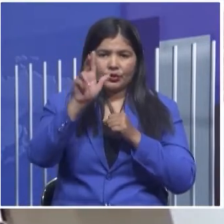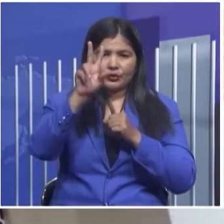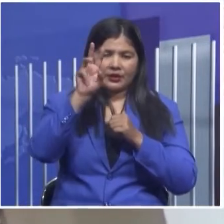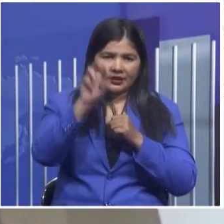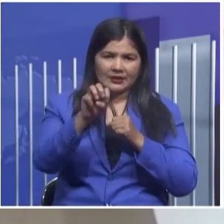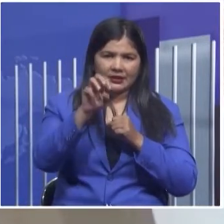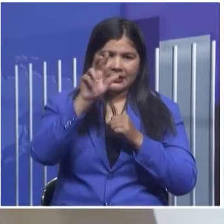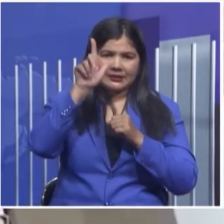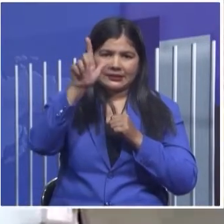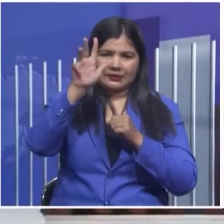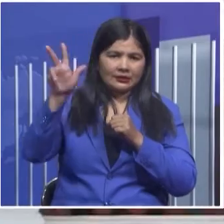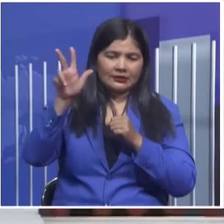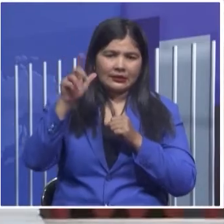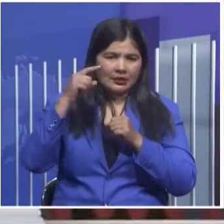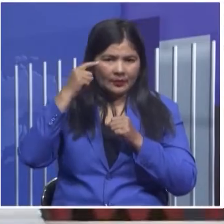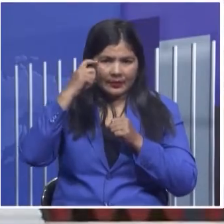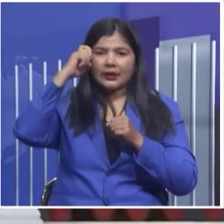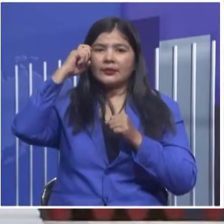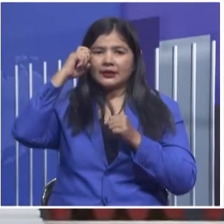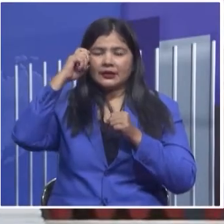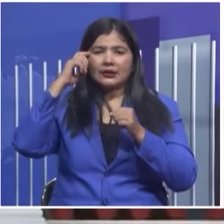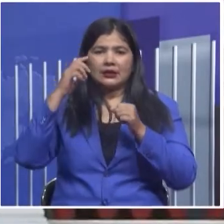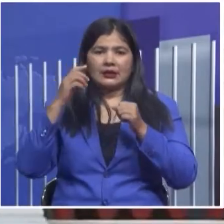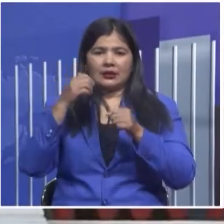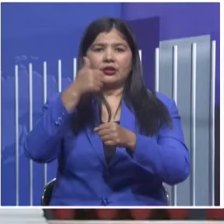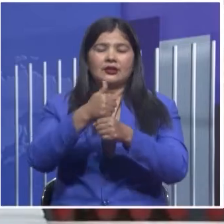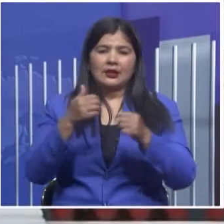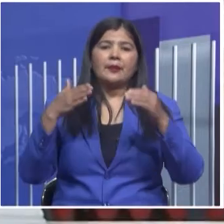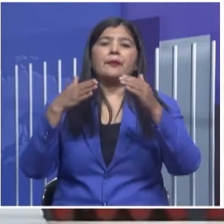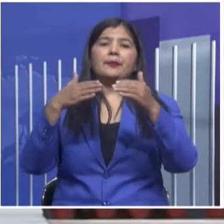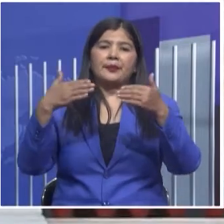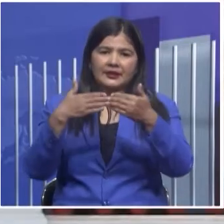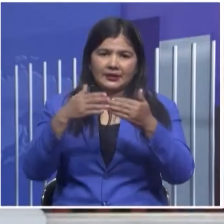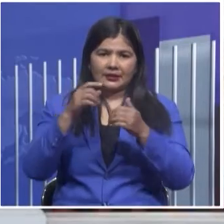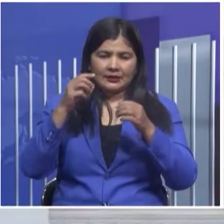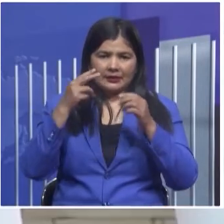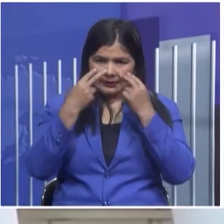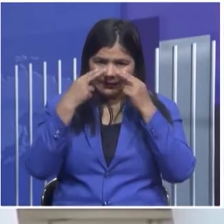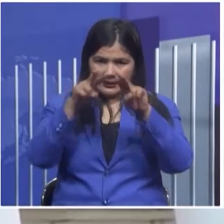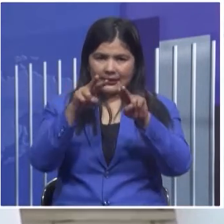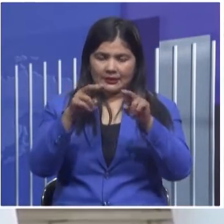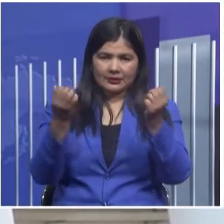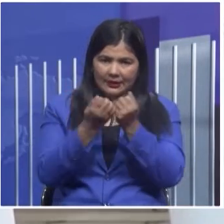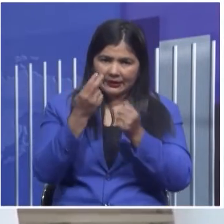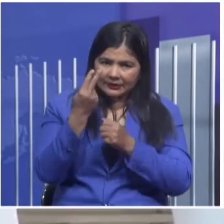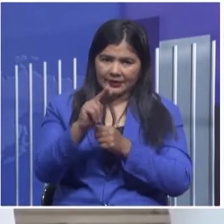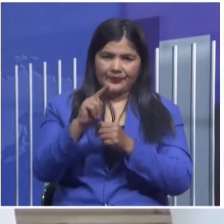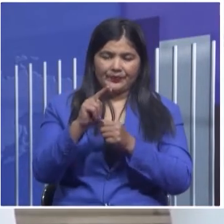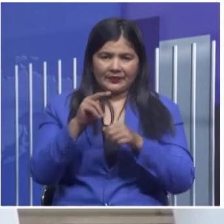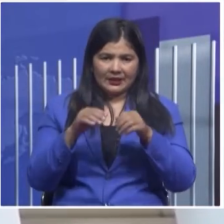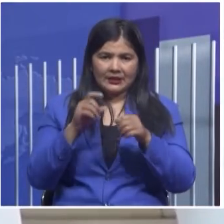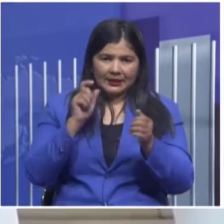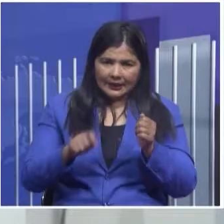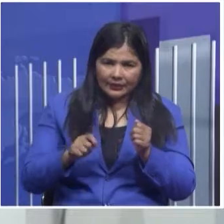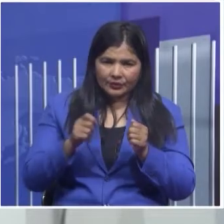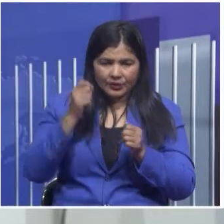9/2078 प्रधानमन्त्री शेरबहादुर देउवालाई भेटेर स्थानीय तह निर्वाचनको तयारी थाल्न ध्यानाकर्षण गराएका थिए। निर्वाचनको संवैधानिक र कानुनी